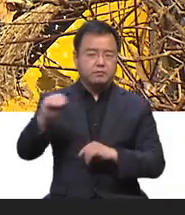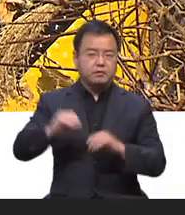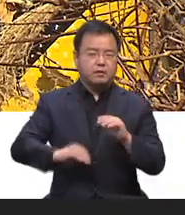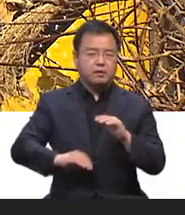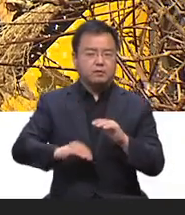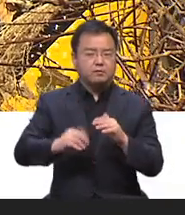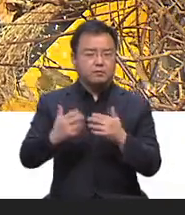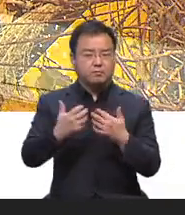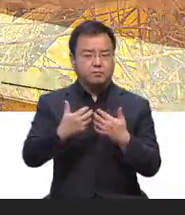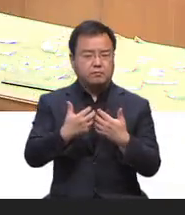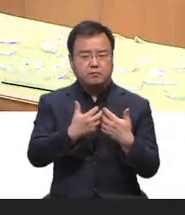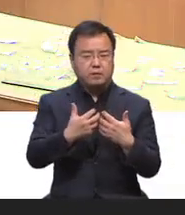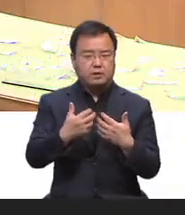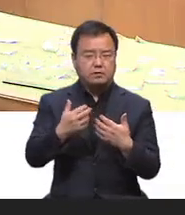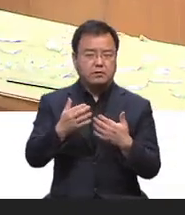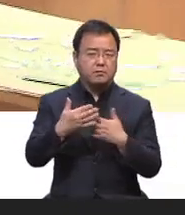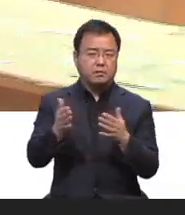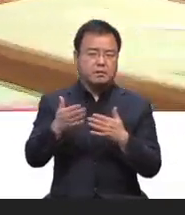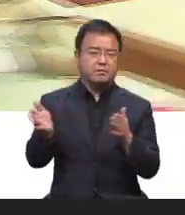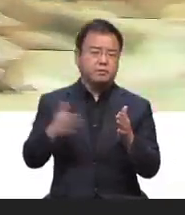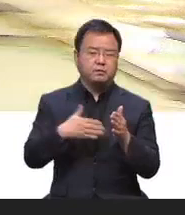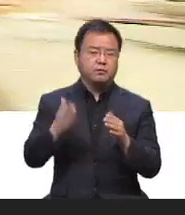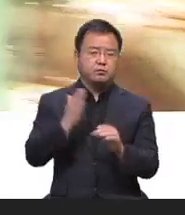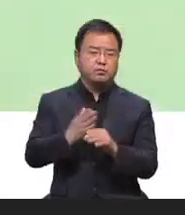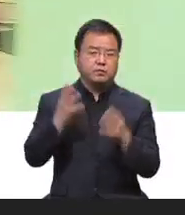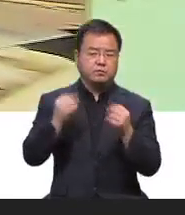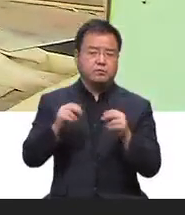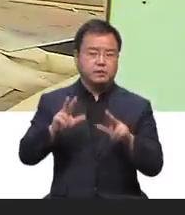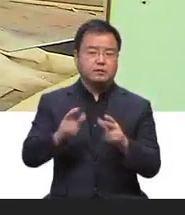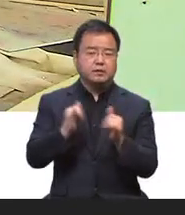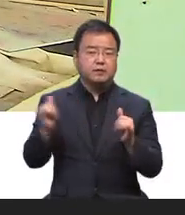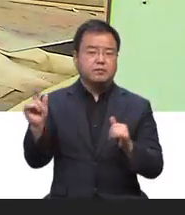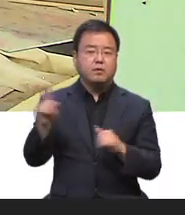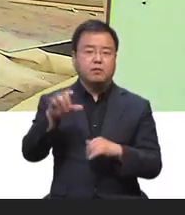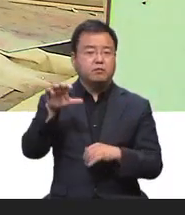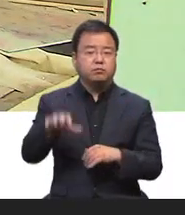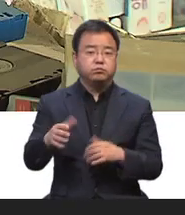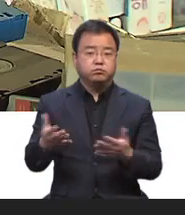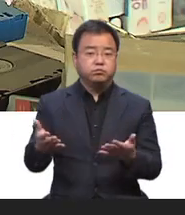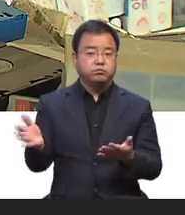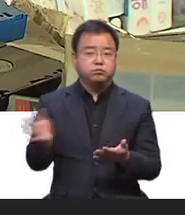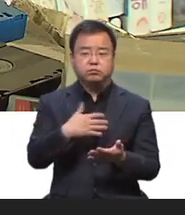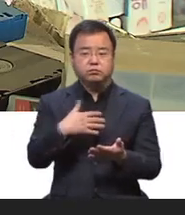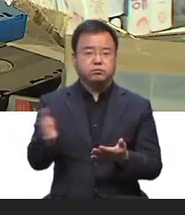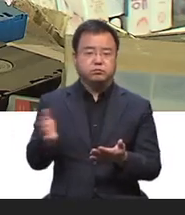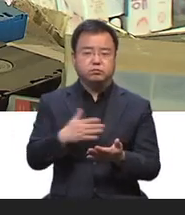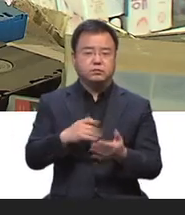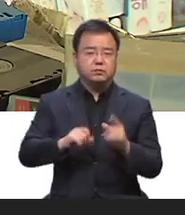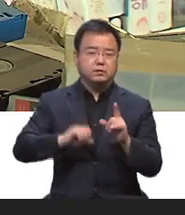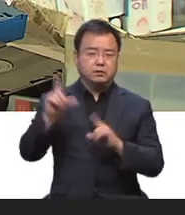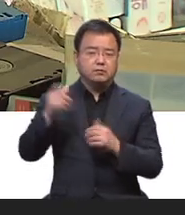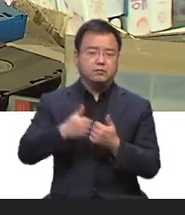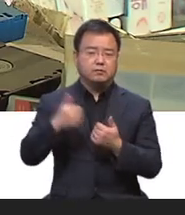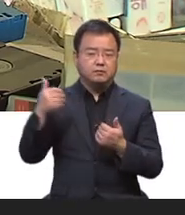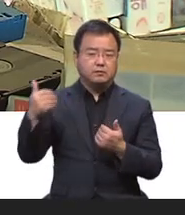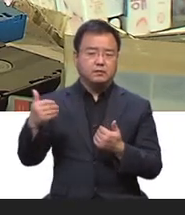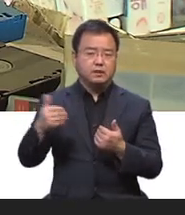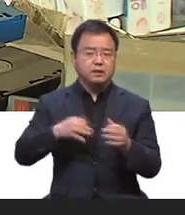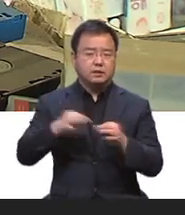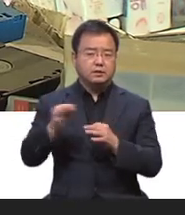멈춘 누구 술 조금 들으신 분 우리 뽀뽀나 소 5p